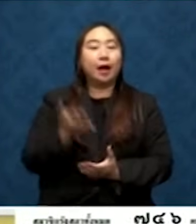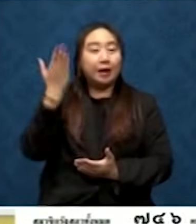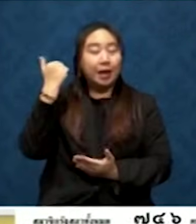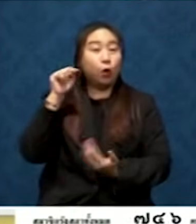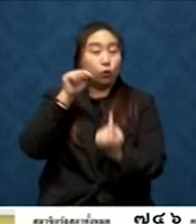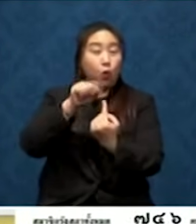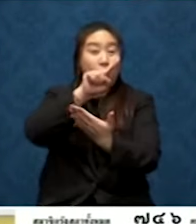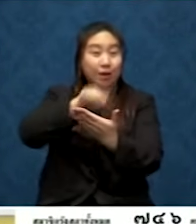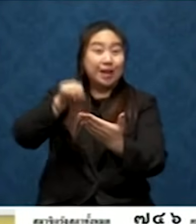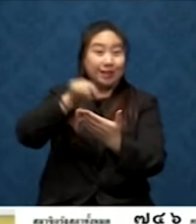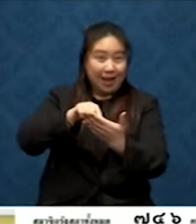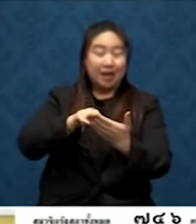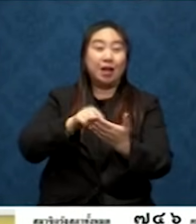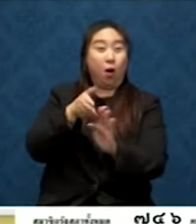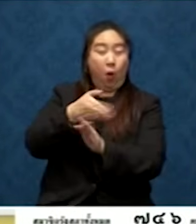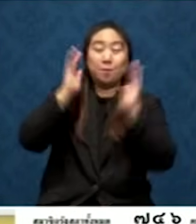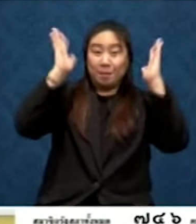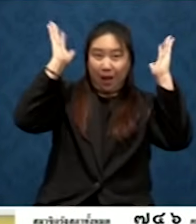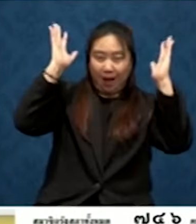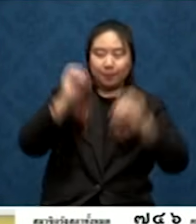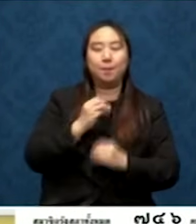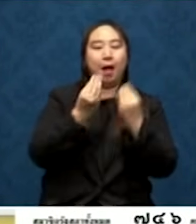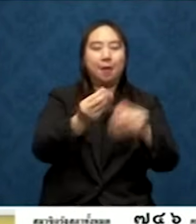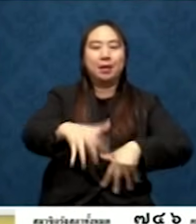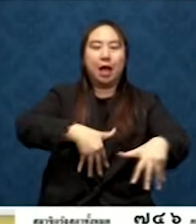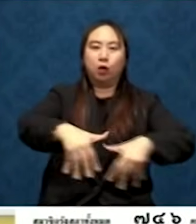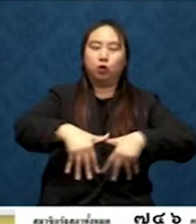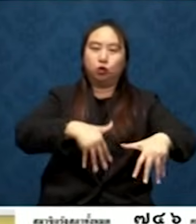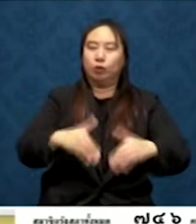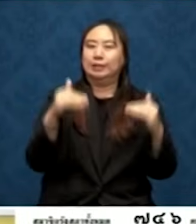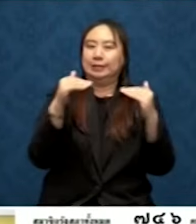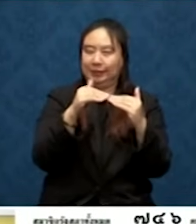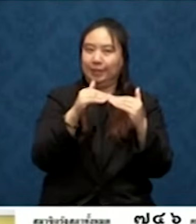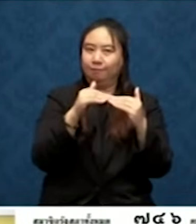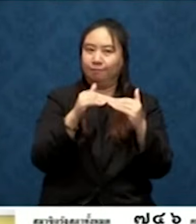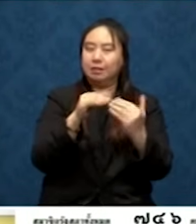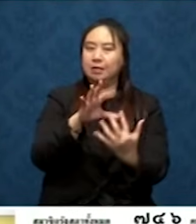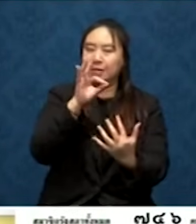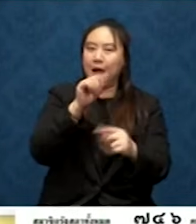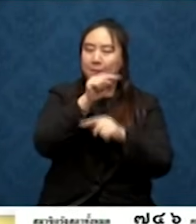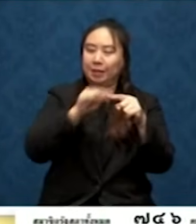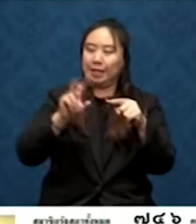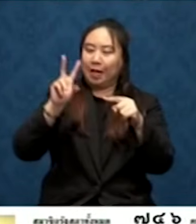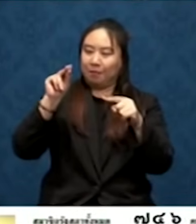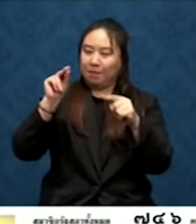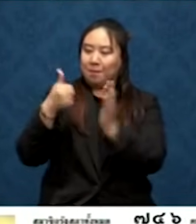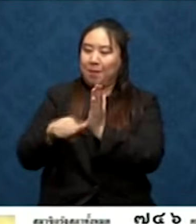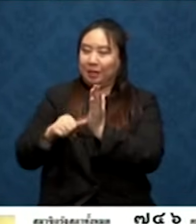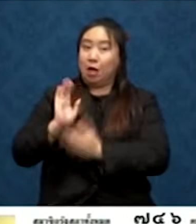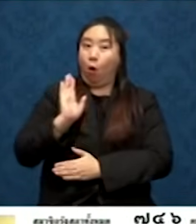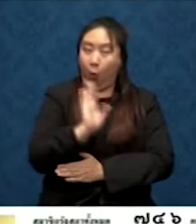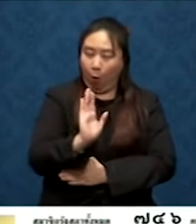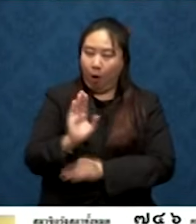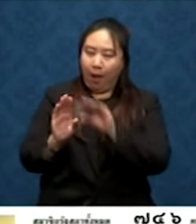ว่าใช้ประชาชนนั้นมีสิทธิ์ในการเลือกส่ง 30%ของเงินภาษีที่เขาต้องจ่ายกลับไปที่ท้องถิ่นตนเองท่านจะเริ่มทำเมื่อไหร่